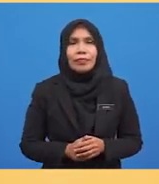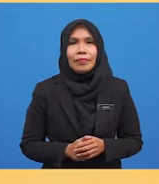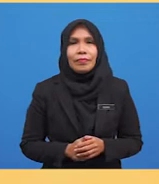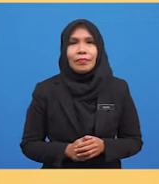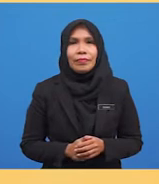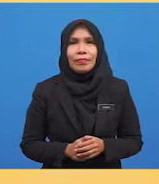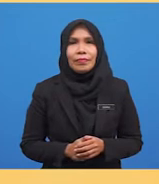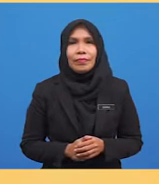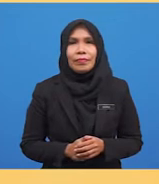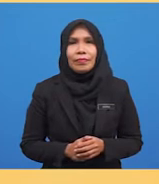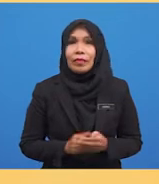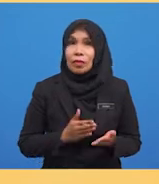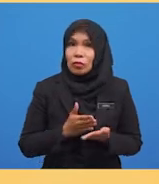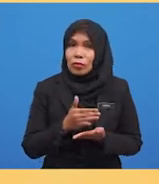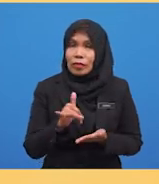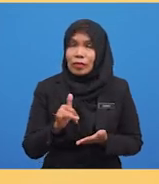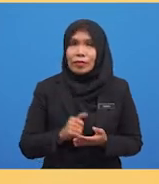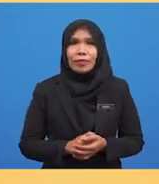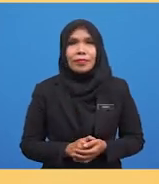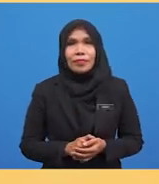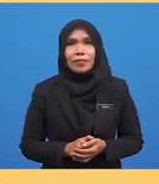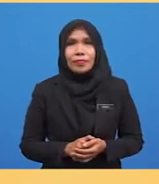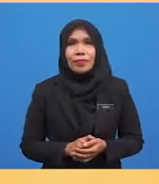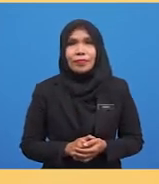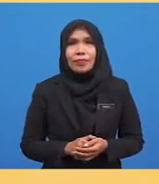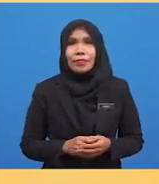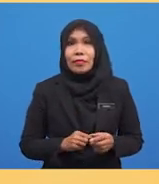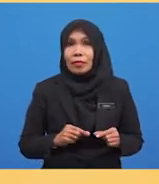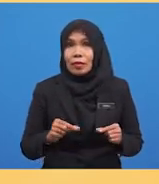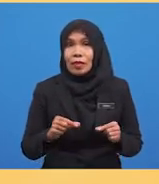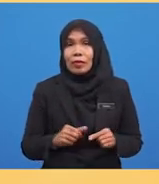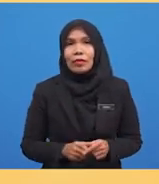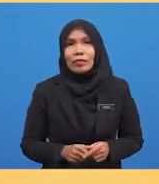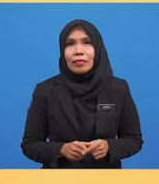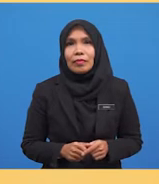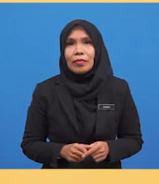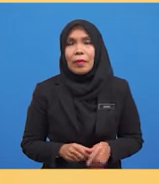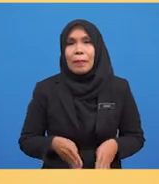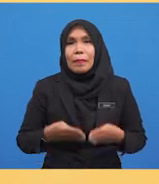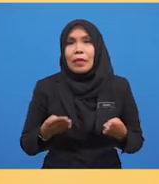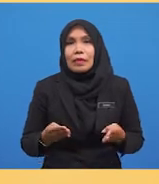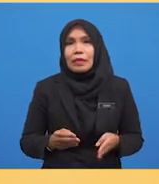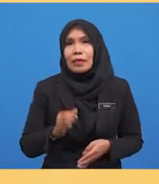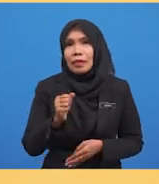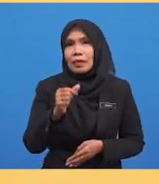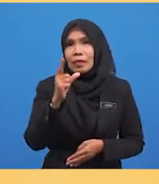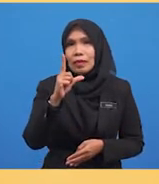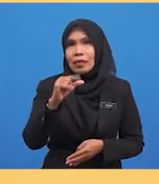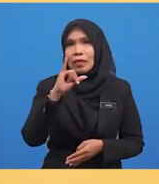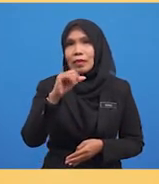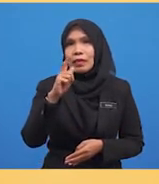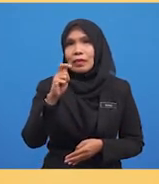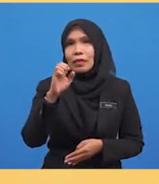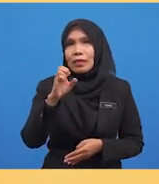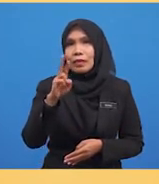asonansi. Seterusnya, murid-murid, gaya bahasa aliterasi. Perhatikan